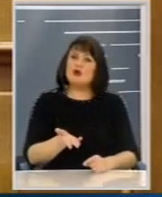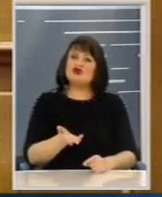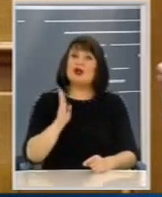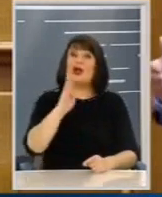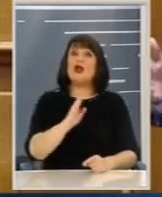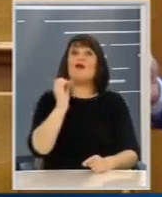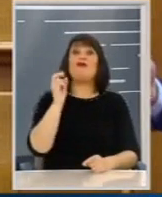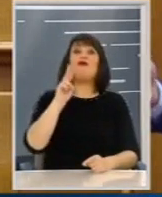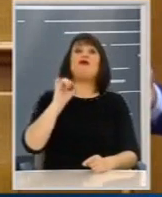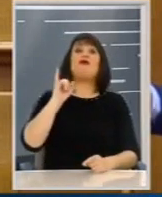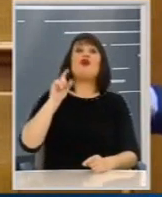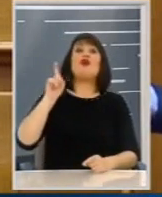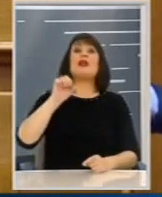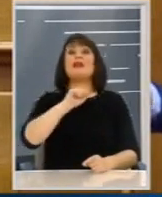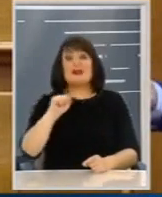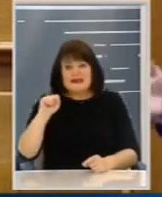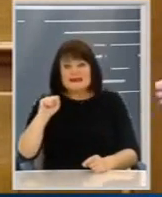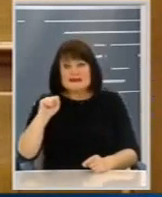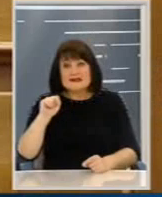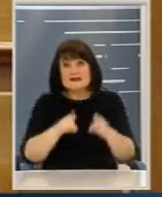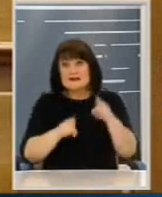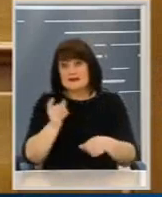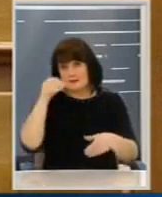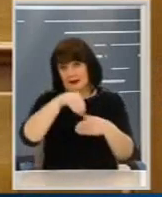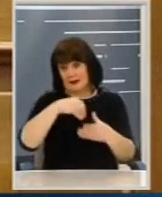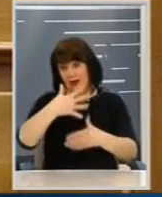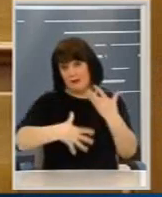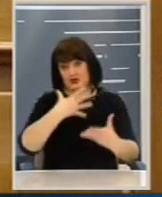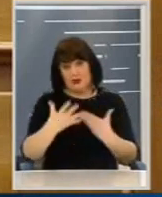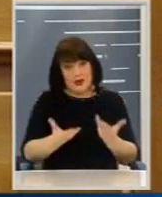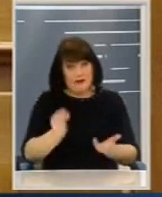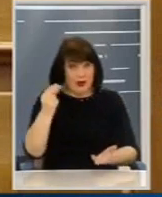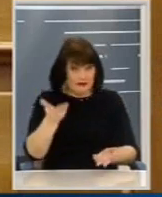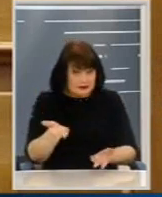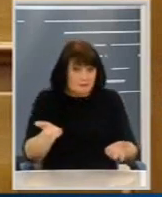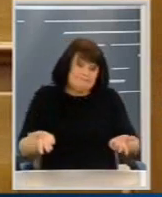που ήταν συμμετείχε και αυτός σε αυτά τα επεισόδια κάποιες φορές. Αλλά